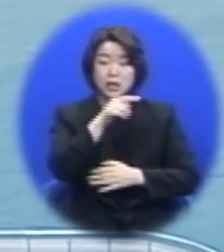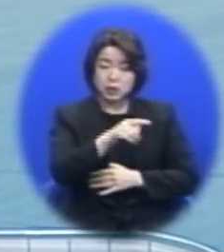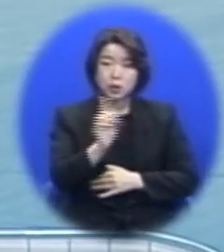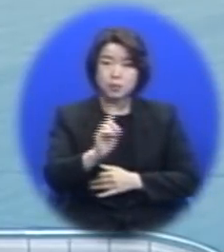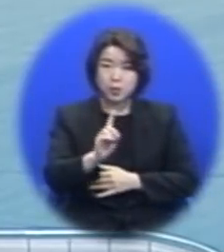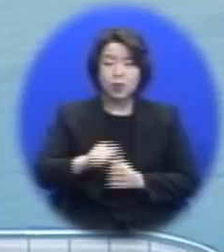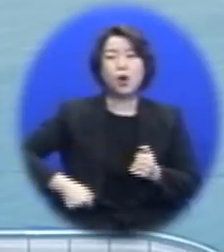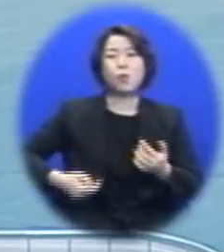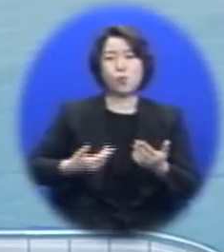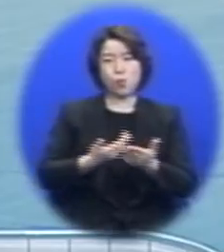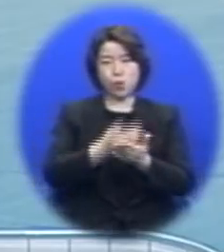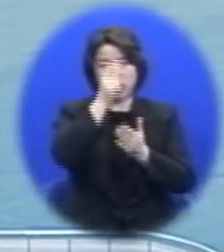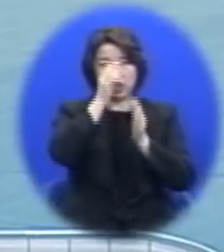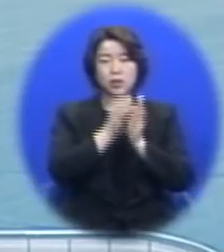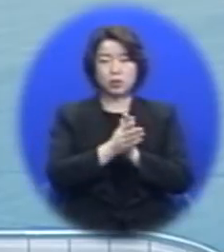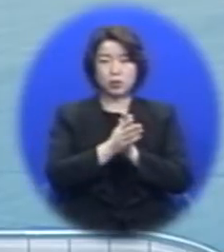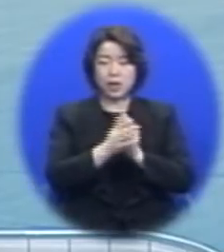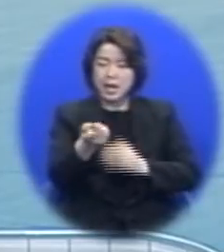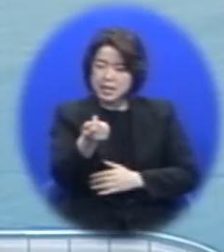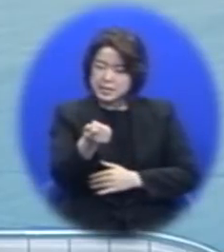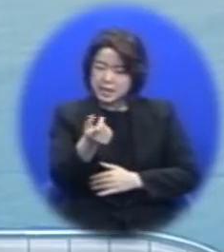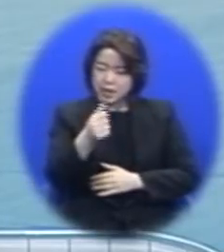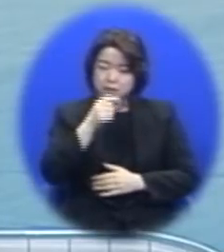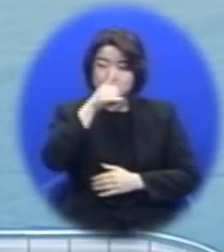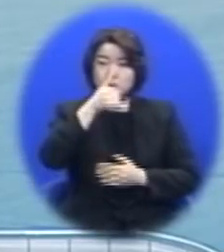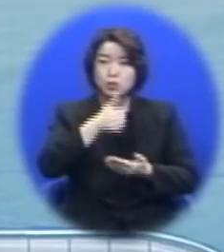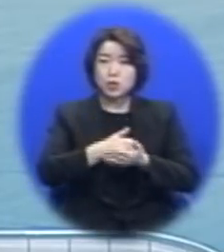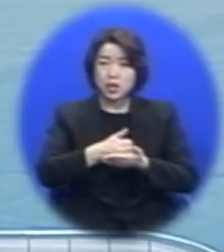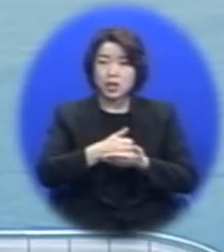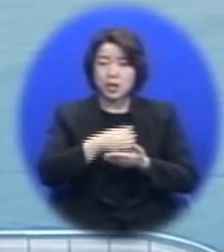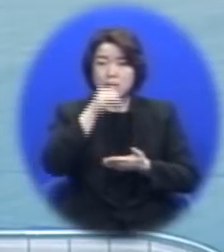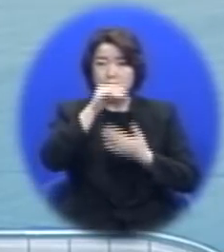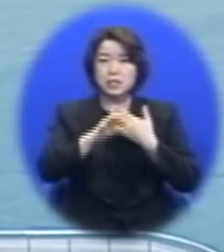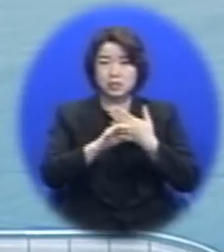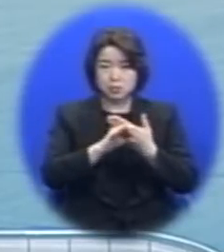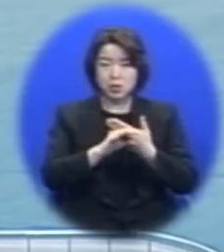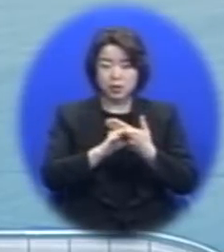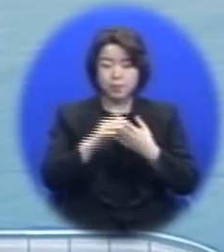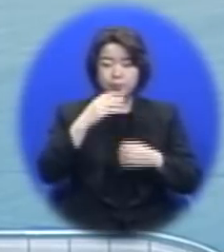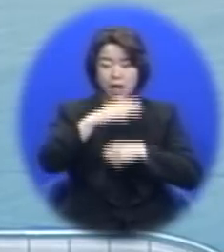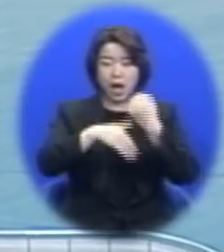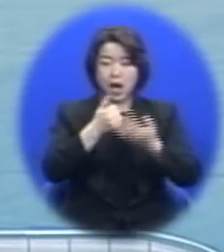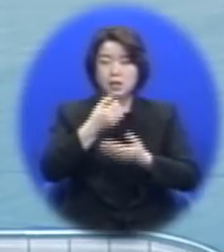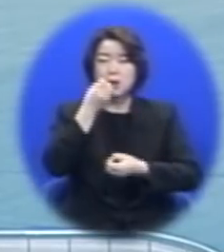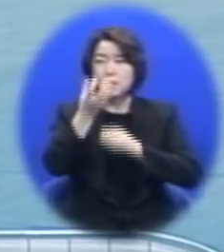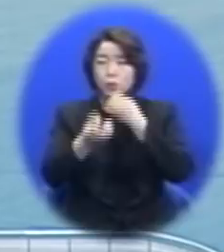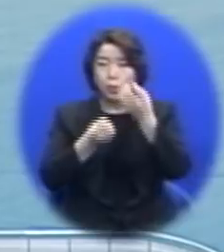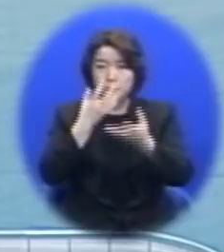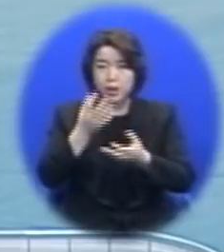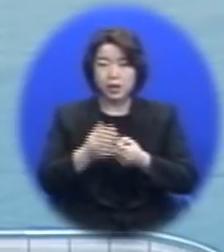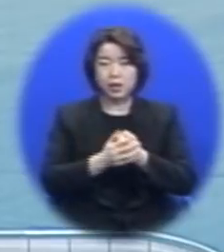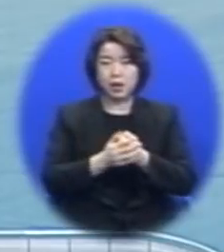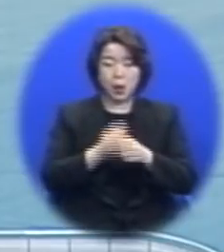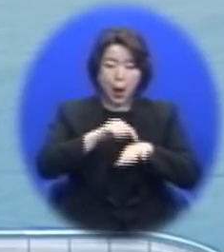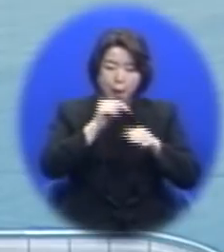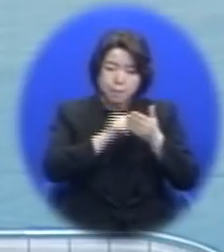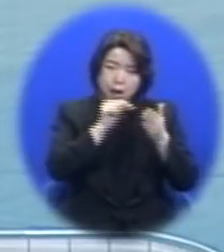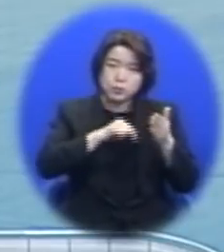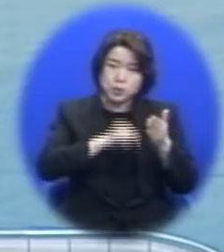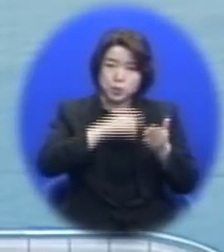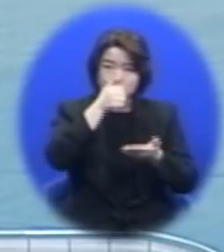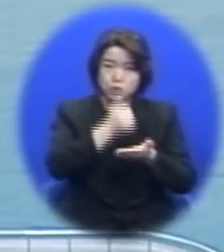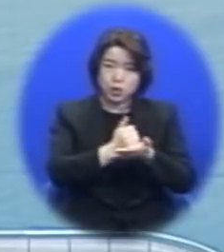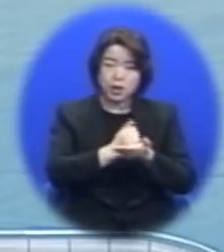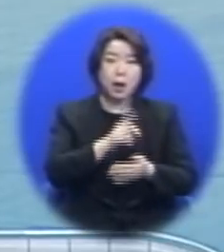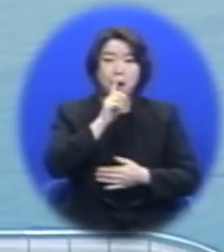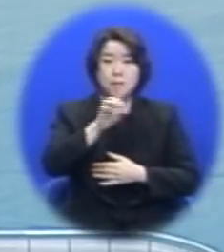기도예요. 하여튼 조그만 죄라도 있을까 봐 하나님 앞에 고백하고, 마음에 품은 죄라도, 말